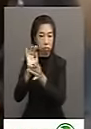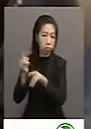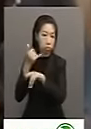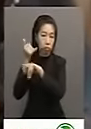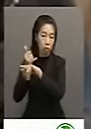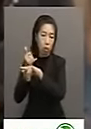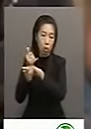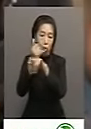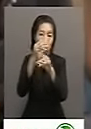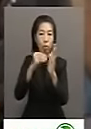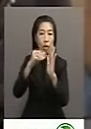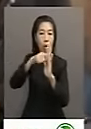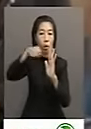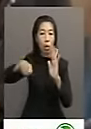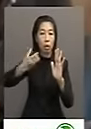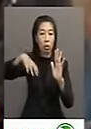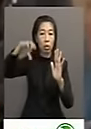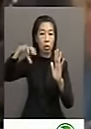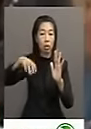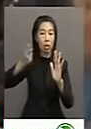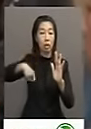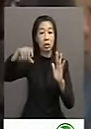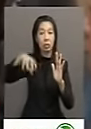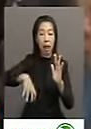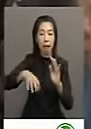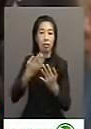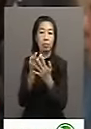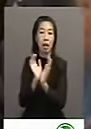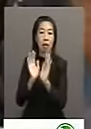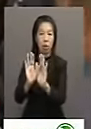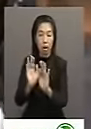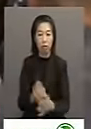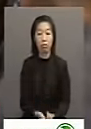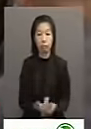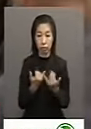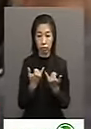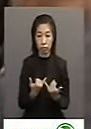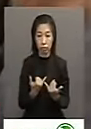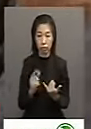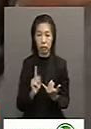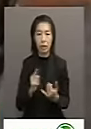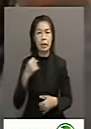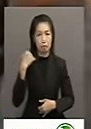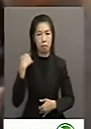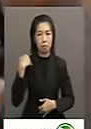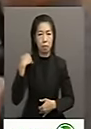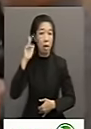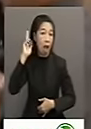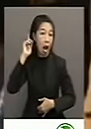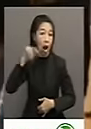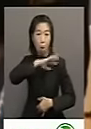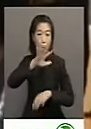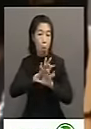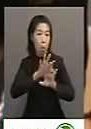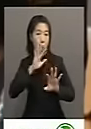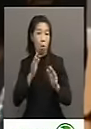ลจังหวัดนครราชสีมาเพื่อขอฝากขังต่อนะคะซึ่งตามรายงานเข้ามาถึงขณะนี้ค่ะมีกองทัพสื่อมวลชนปัก